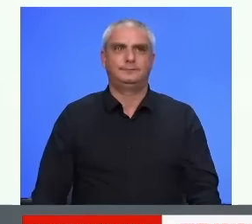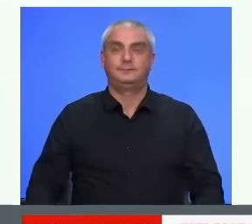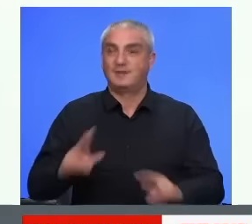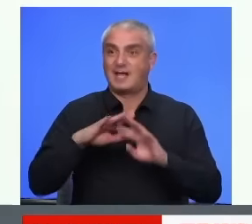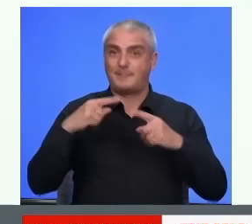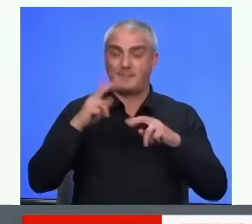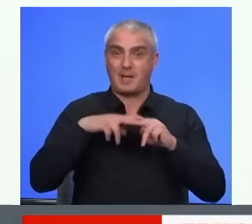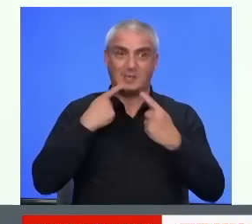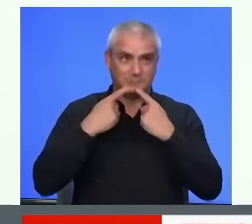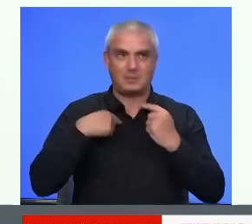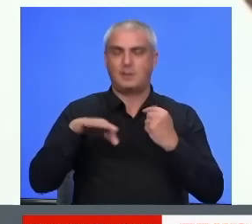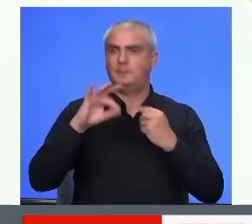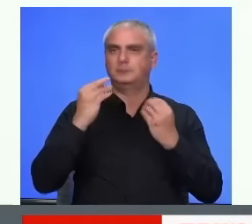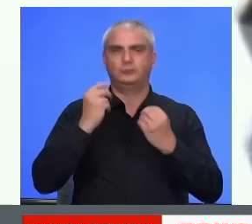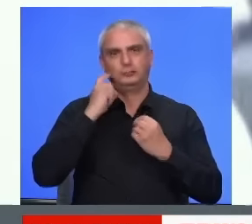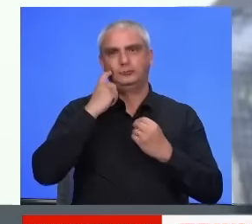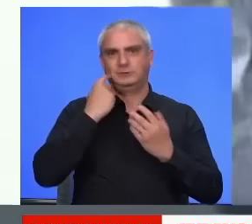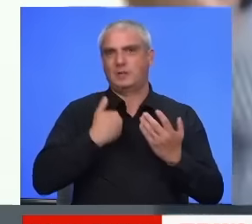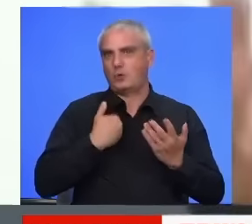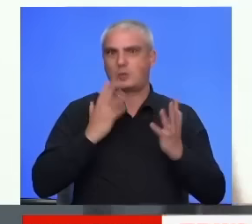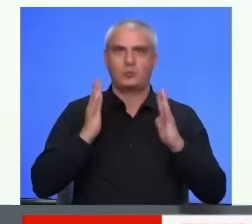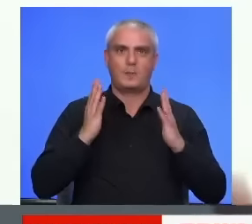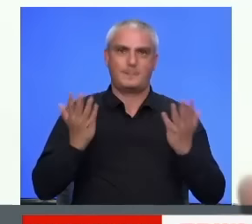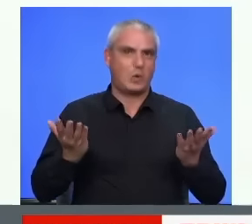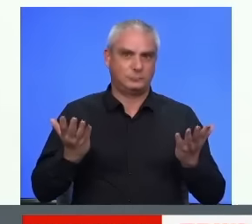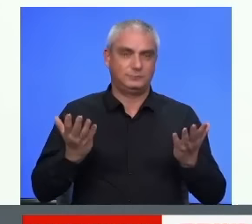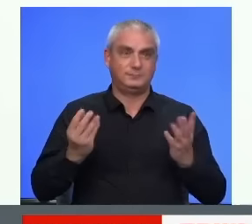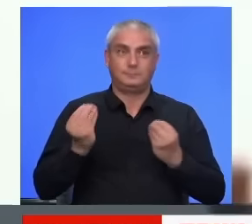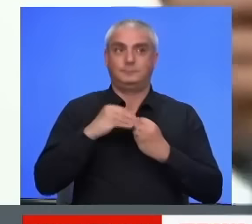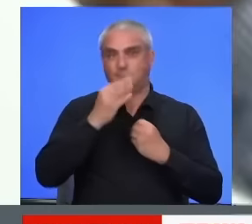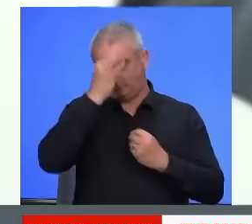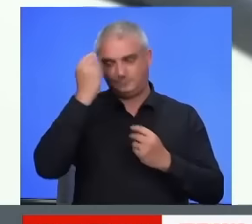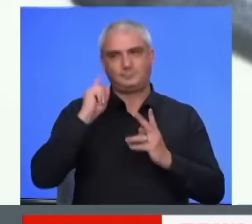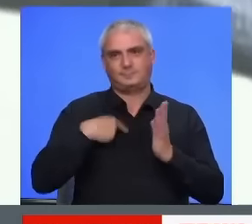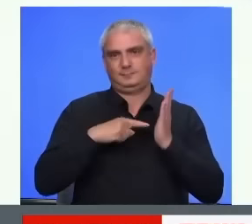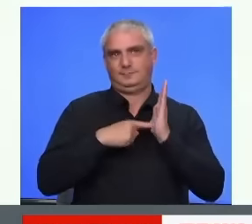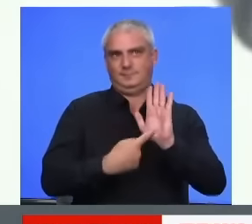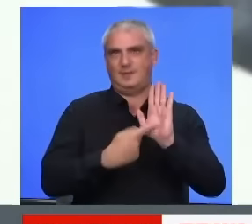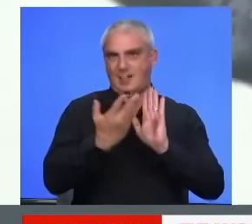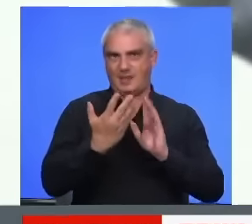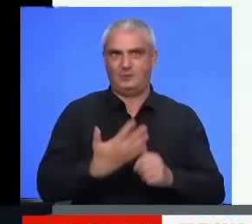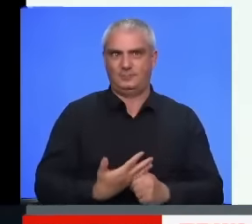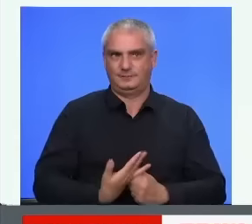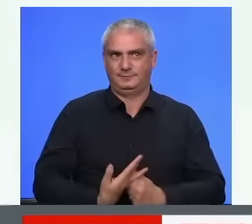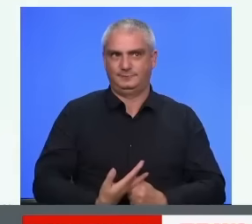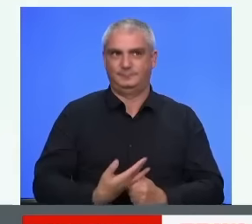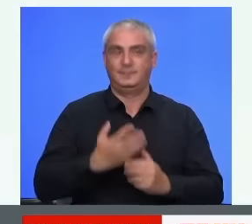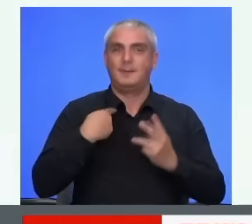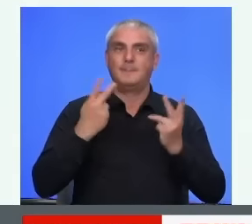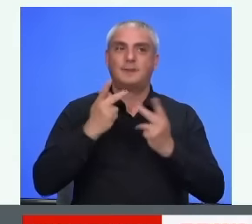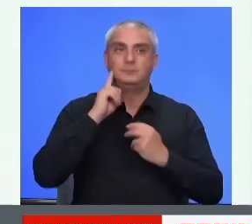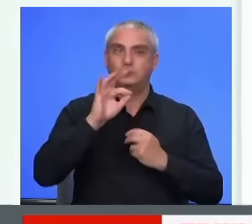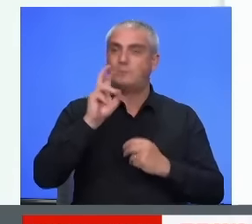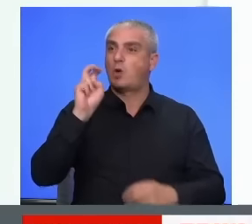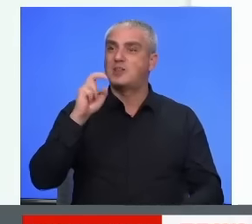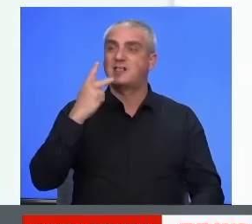השיחה הזאת, מצאנו משהו ששישע אותנו מאוד. צירוף מקרים שהיינו חייבים להראות לכם. כשמחפשים את השם עודד